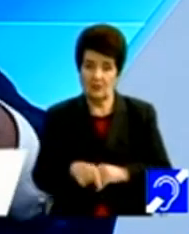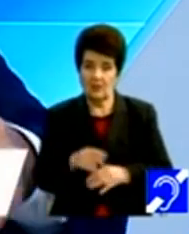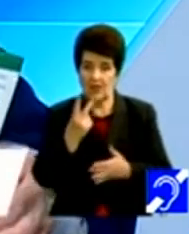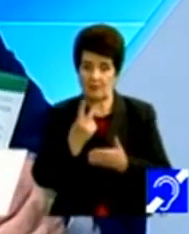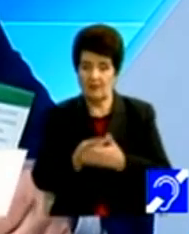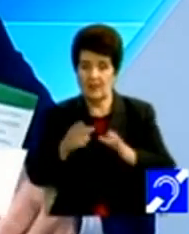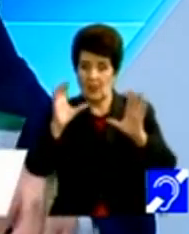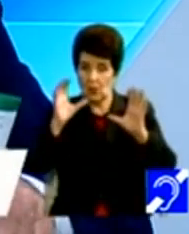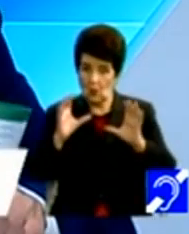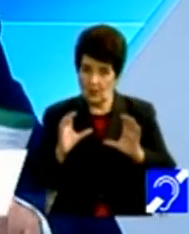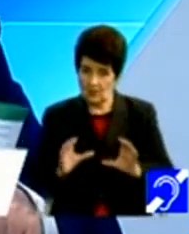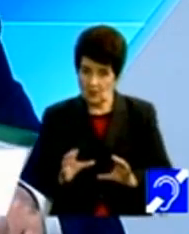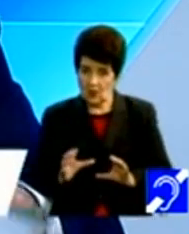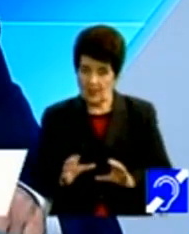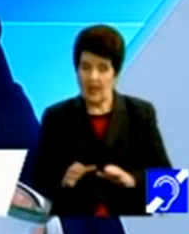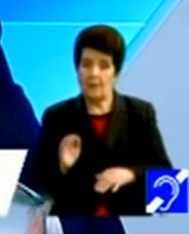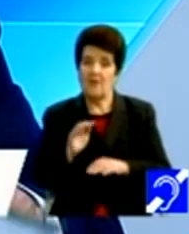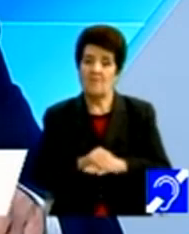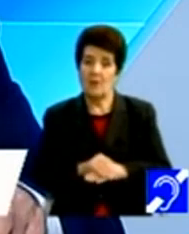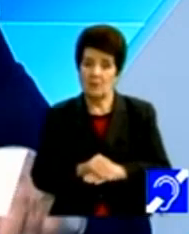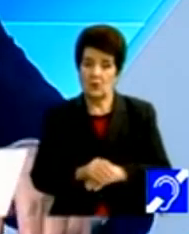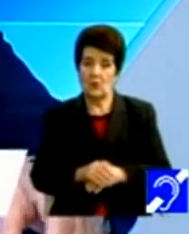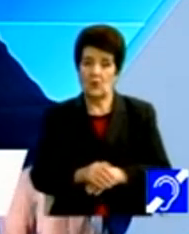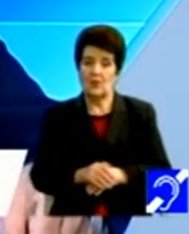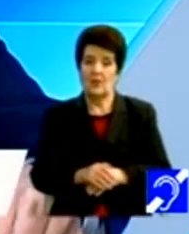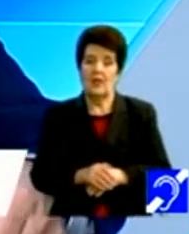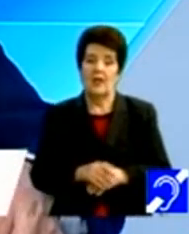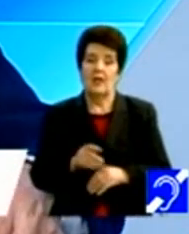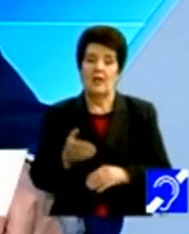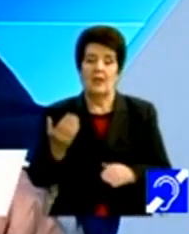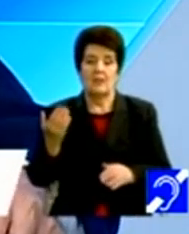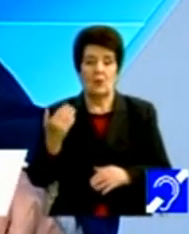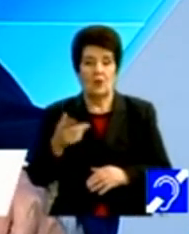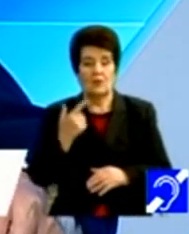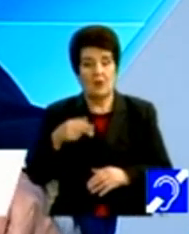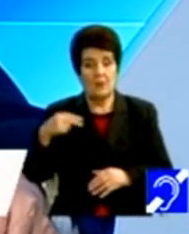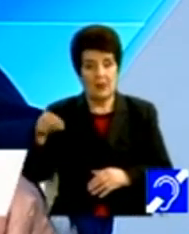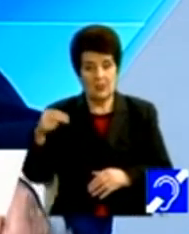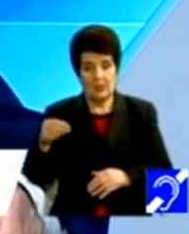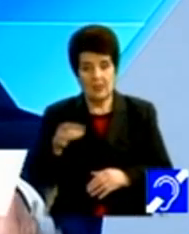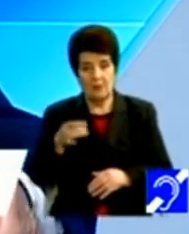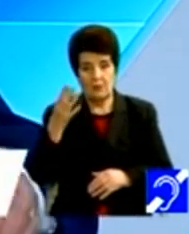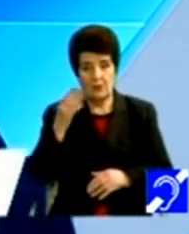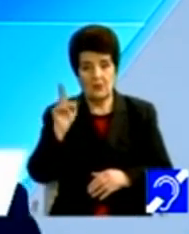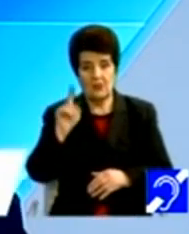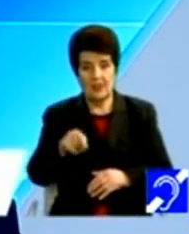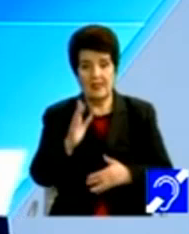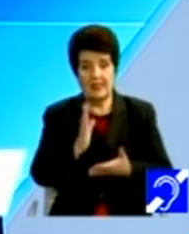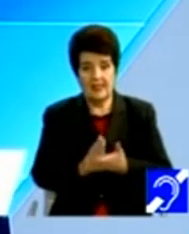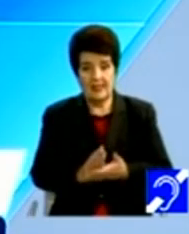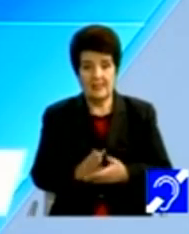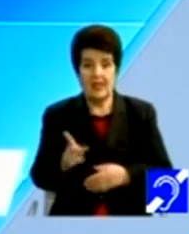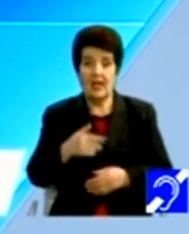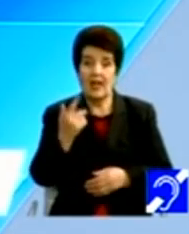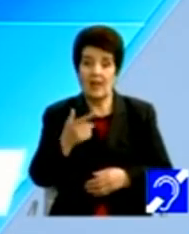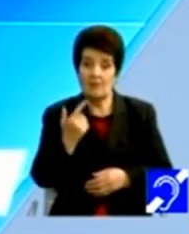prevederi constituționale, dat fiind faptul că ziceam anterior că președintele Republicii Moldova este cel care